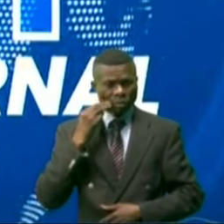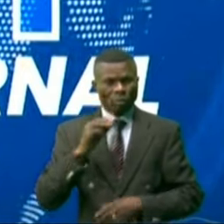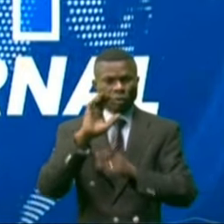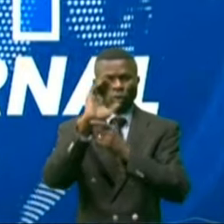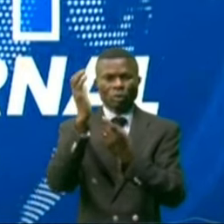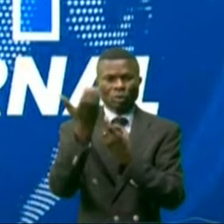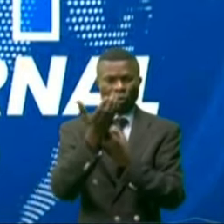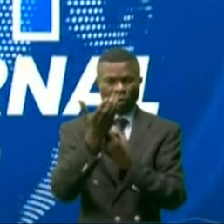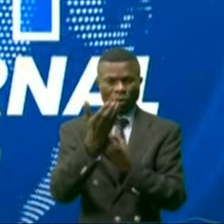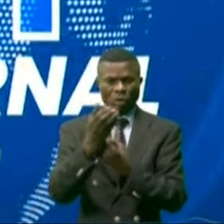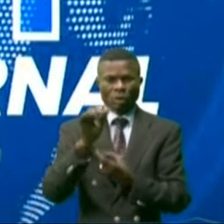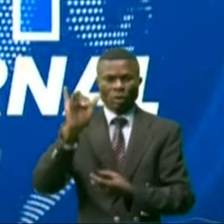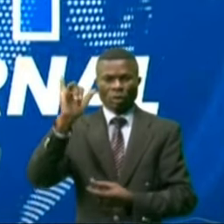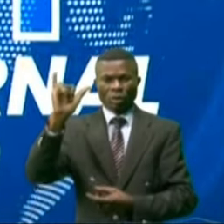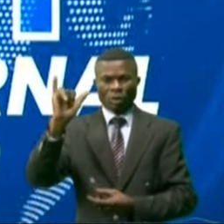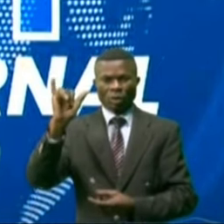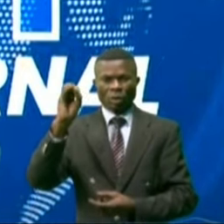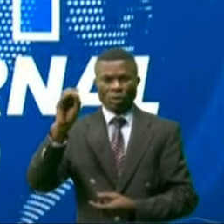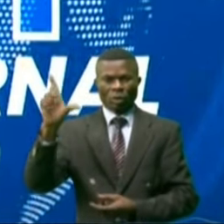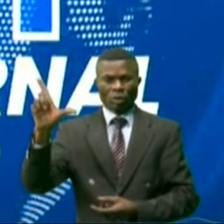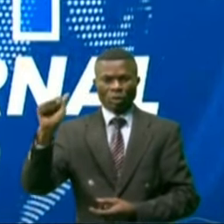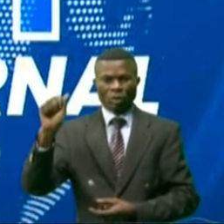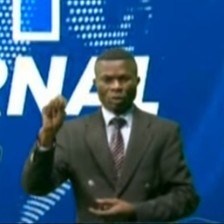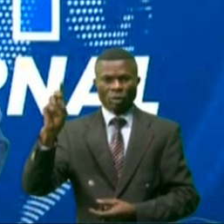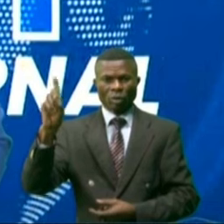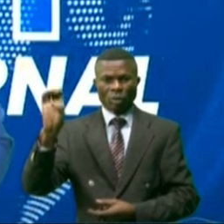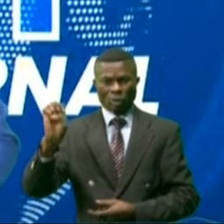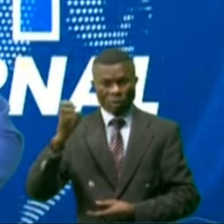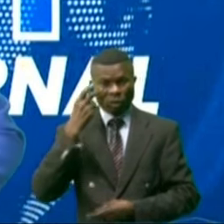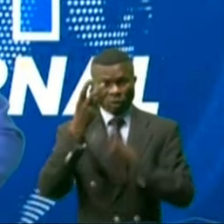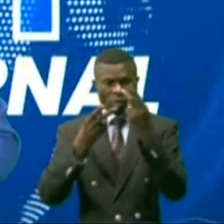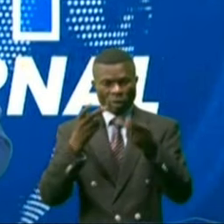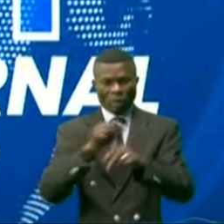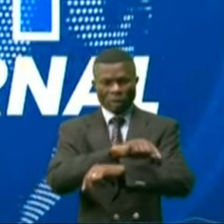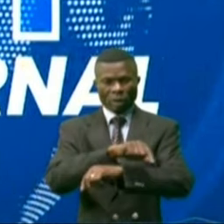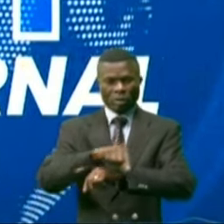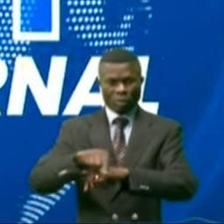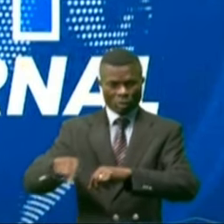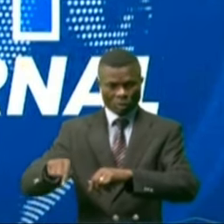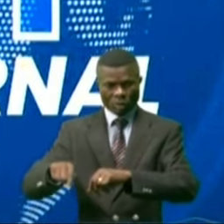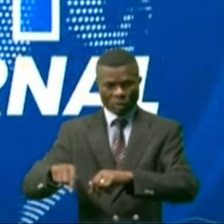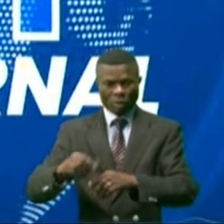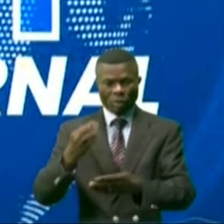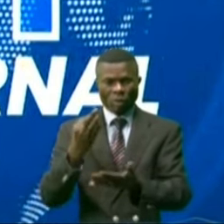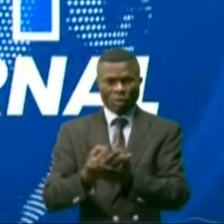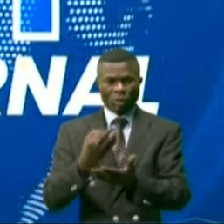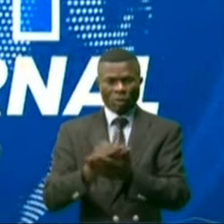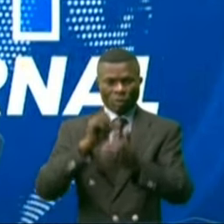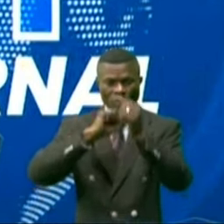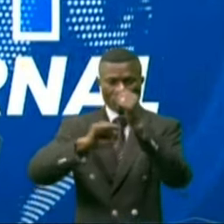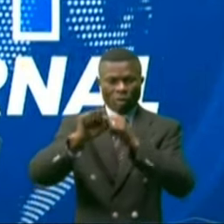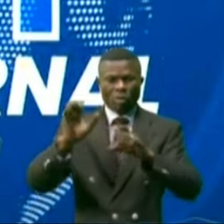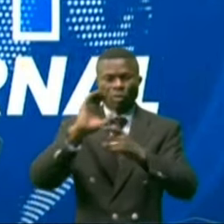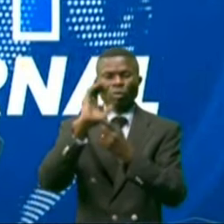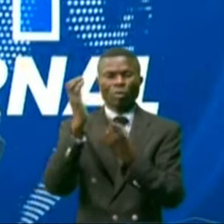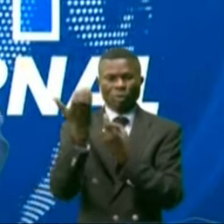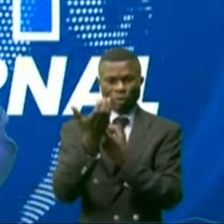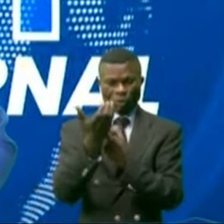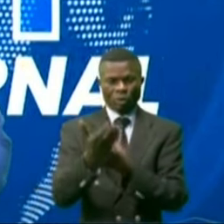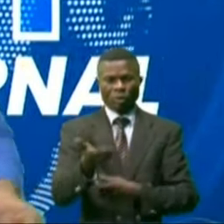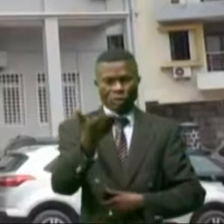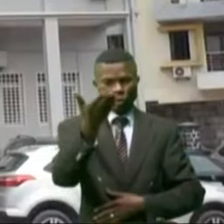Culture, Yolande Elébé, a effectué une visite dans les installations du Fonds de promotion culturelle.